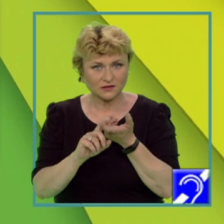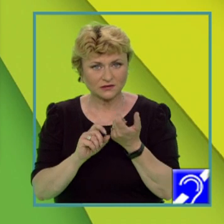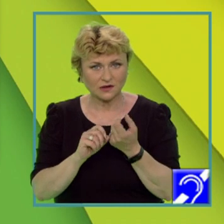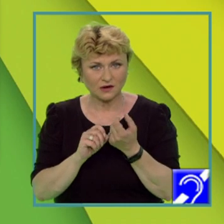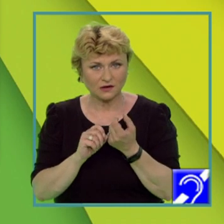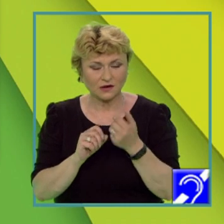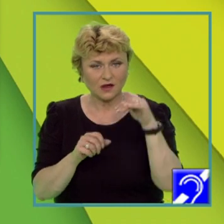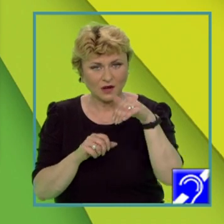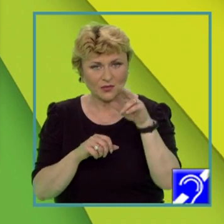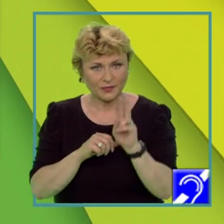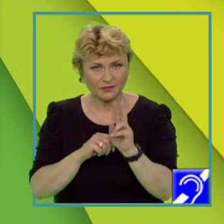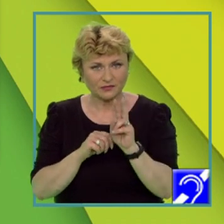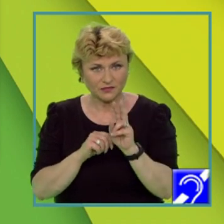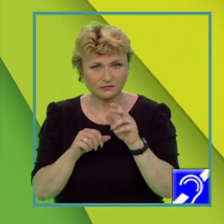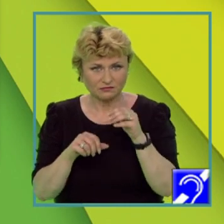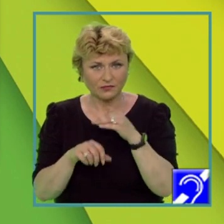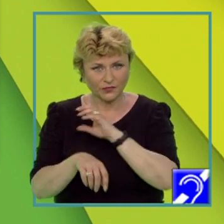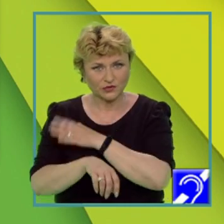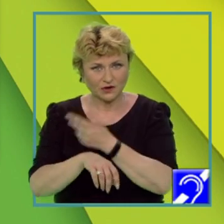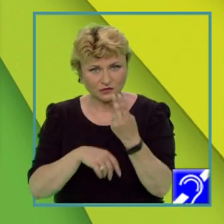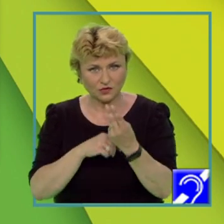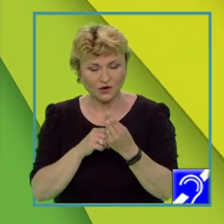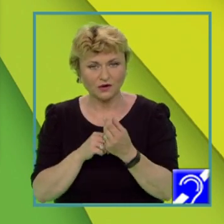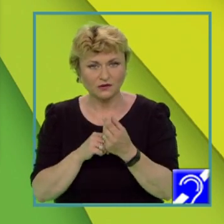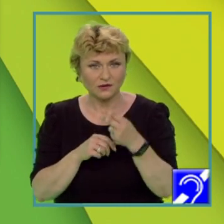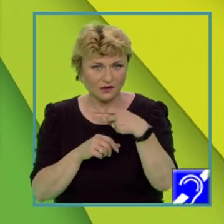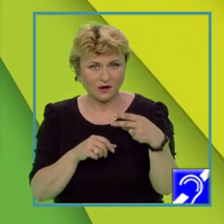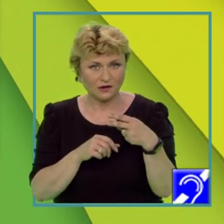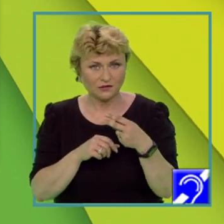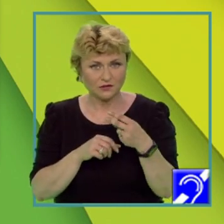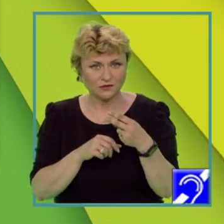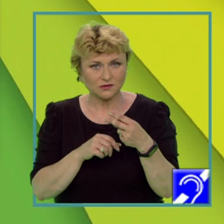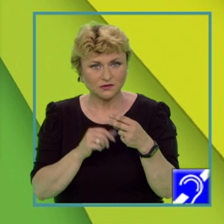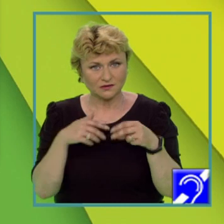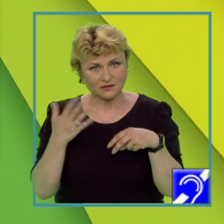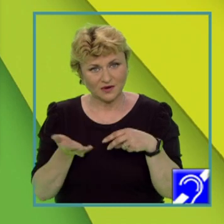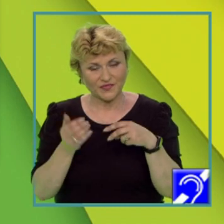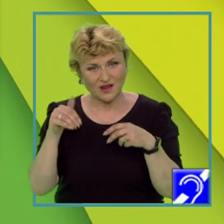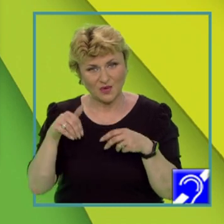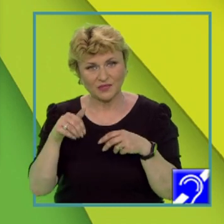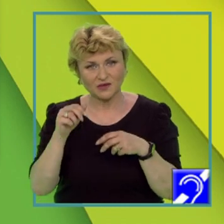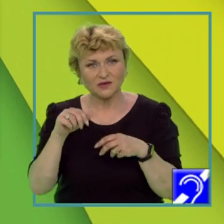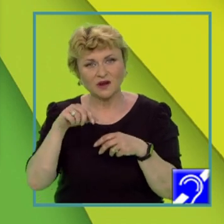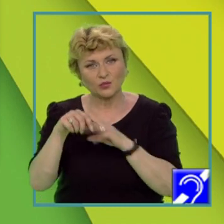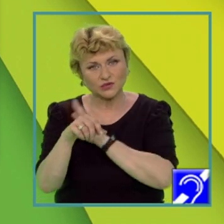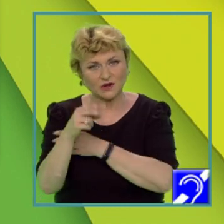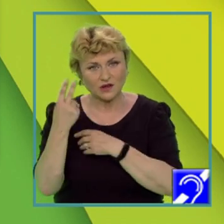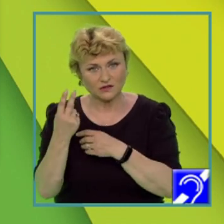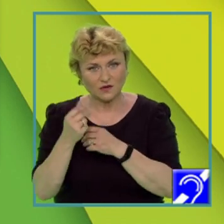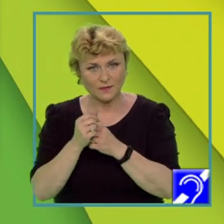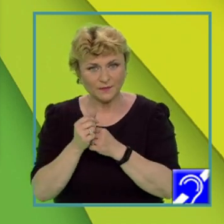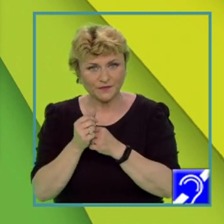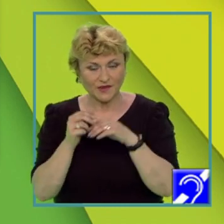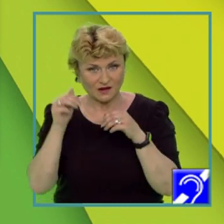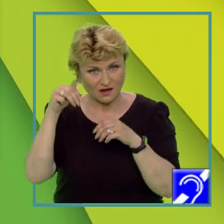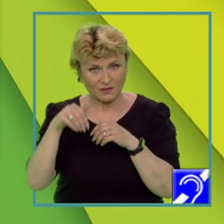mp3 at plus 2 m plus unu este egal cu în dreapta m pătrat cu 4 m m